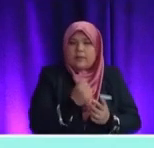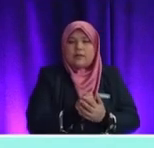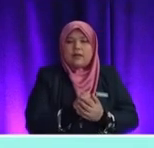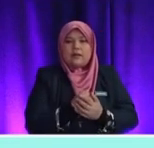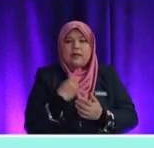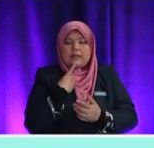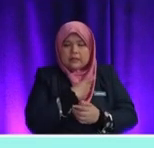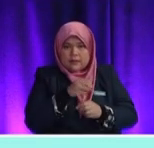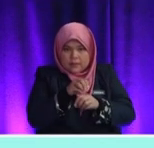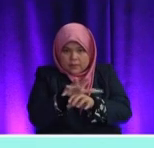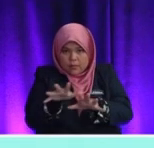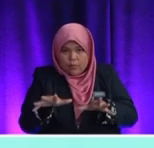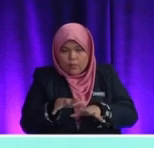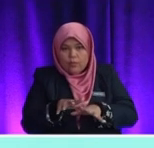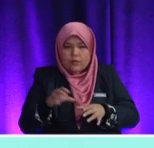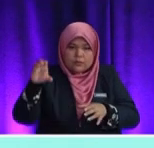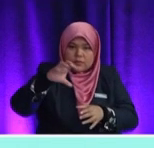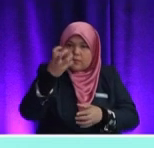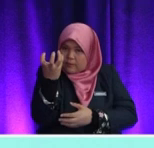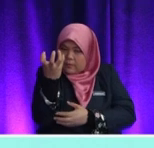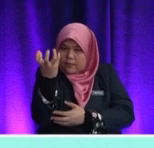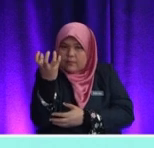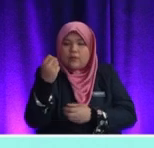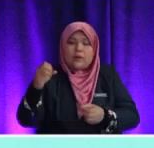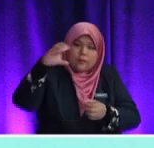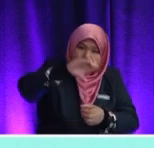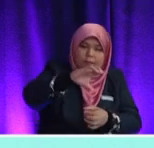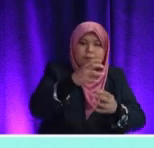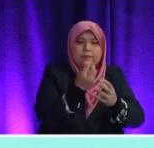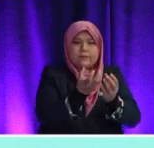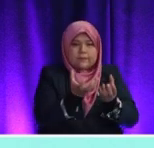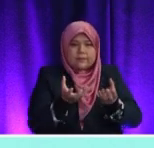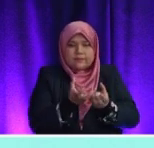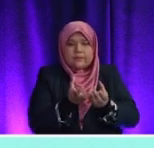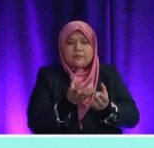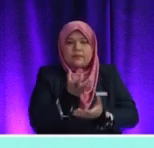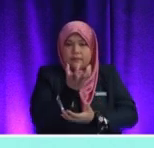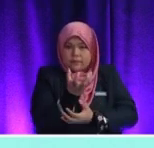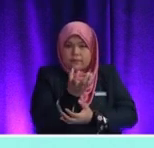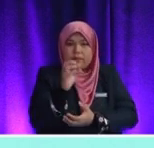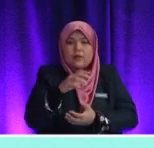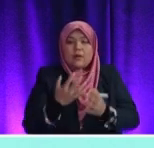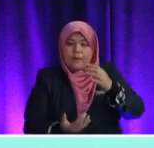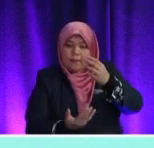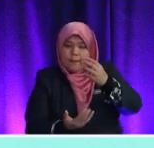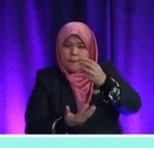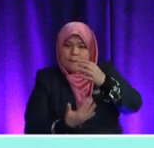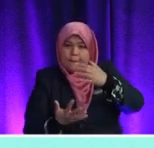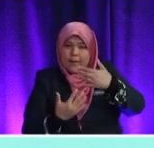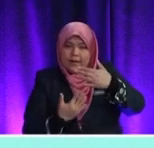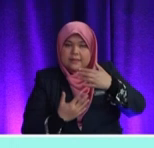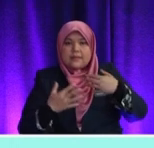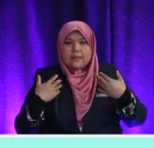Nah pekerja dari itu dahi masukkan dalam mangkok pijat yeahh yang kita perlu kita perlu Panaskan saja